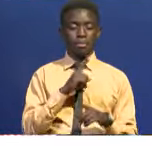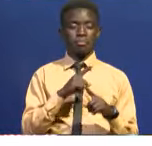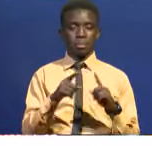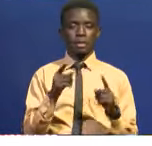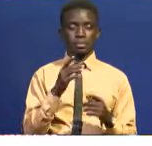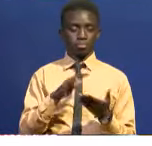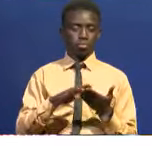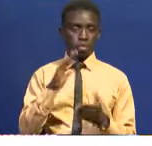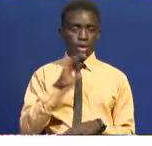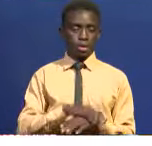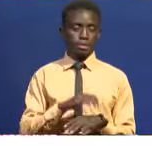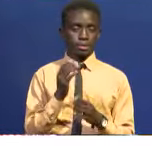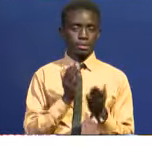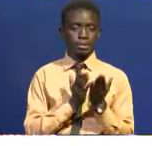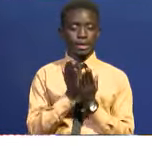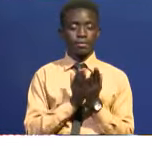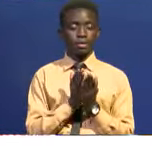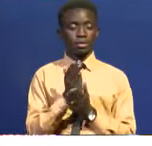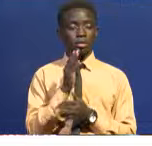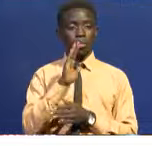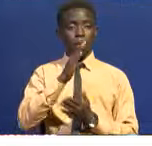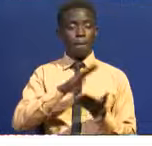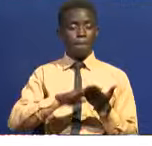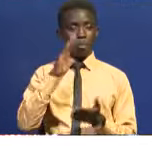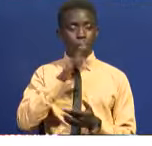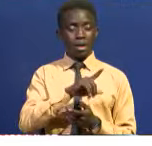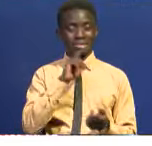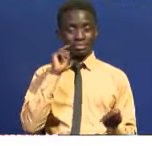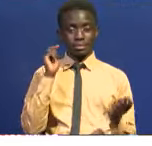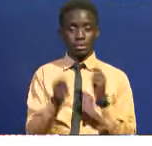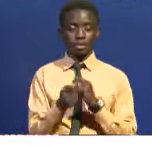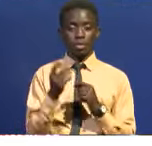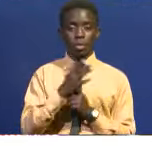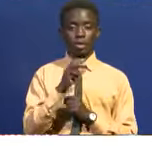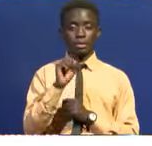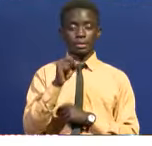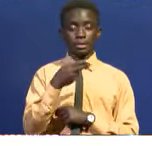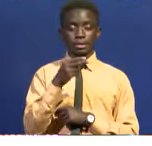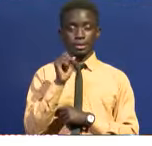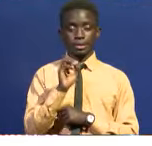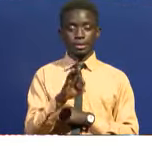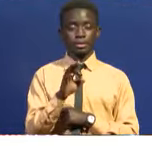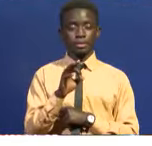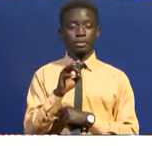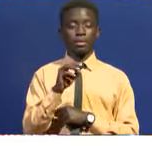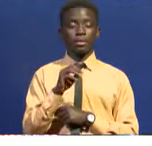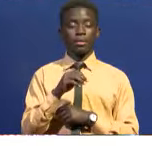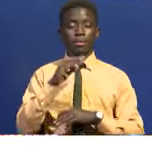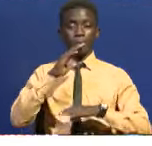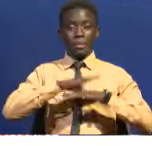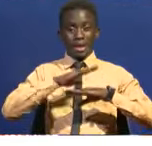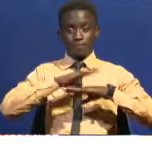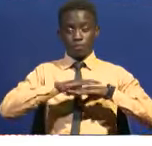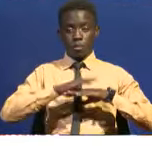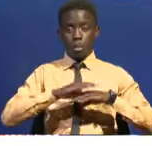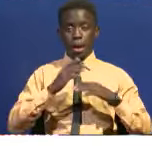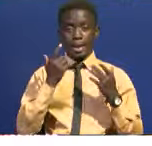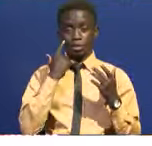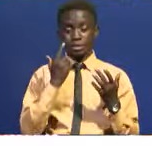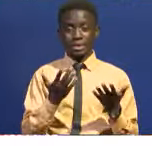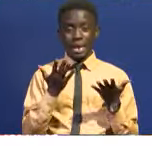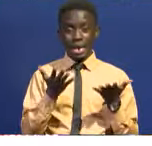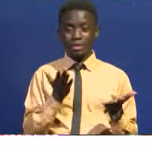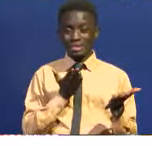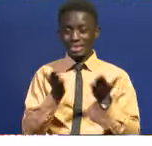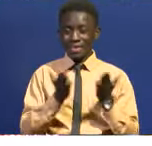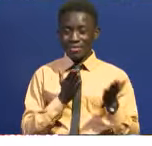them have already transitioned to the SHIF platform. No services have been disrupted for the clients who we